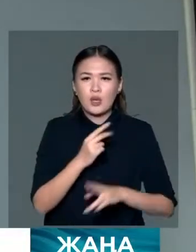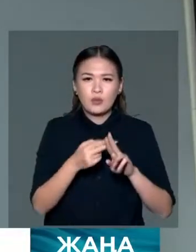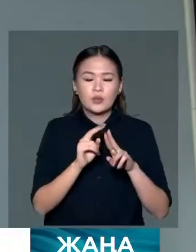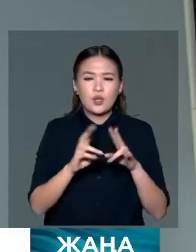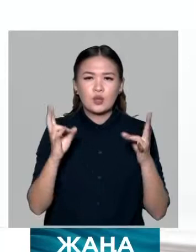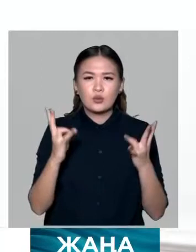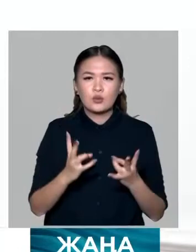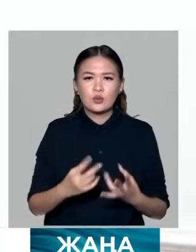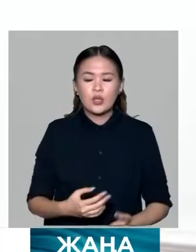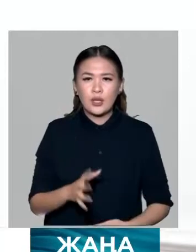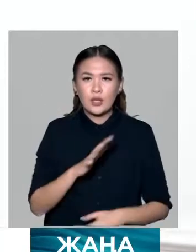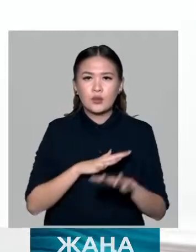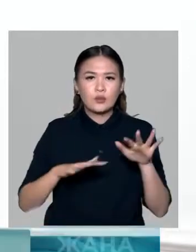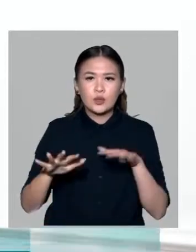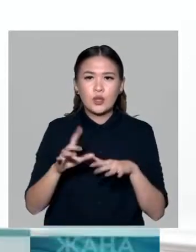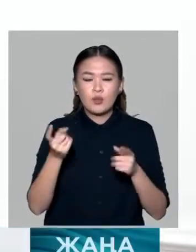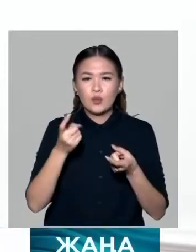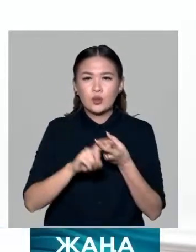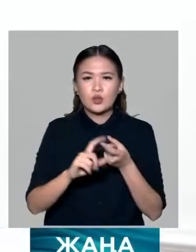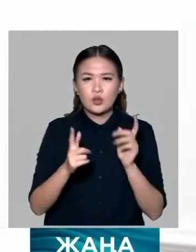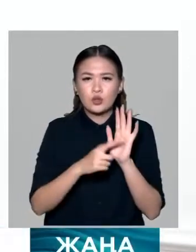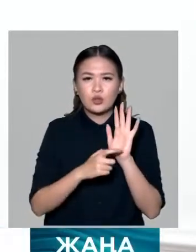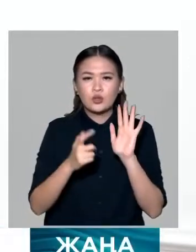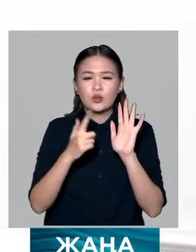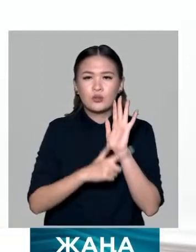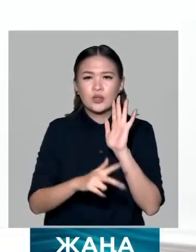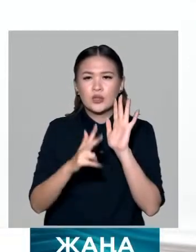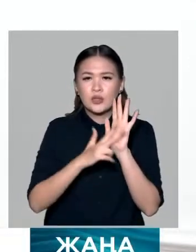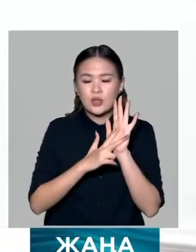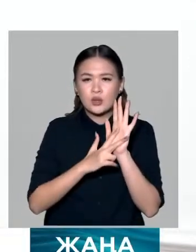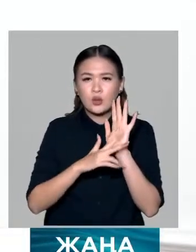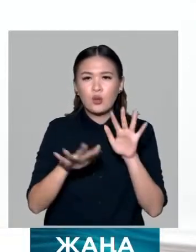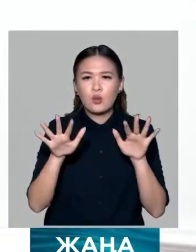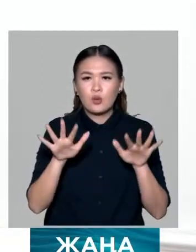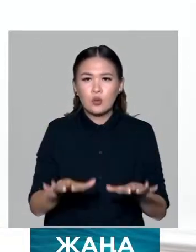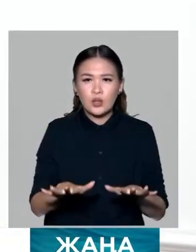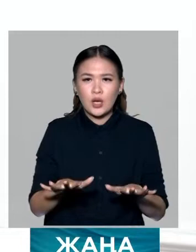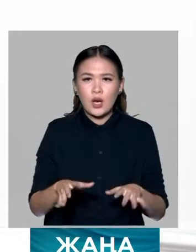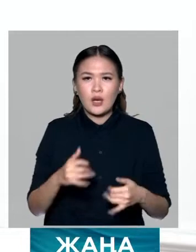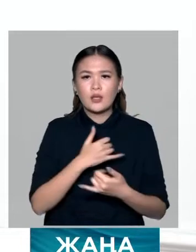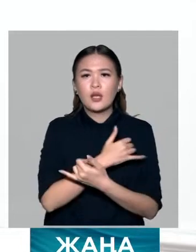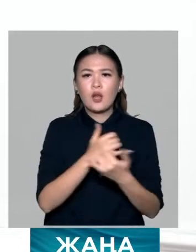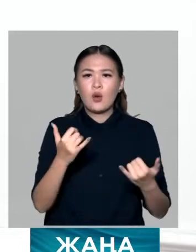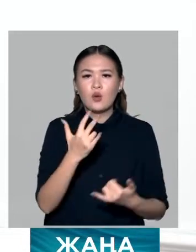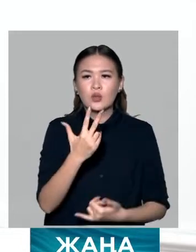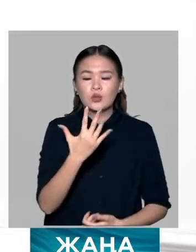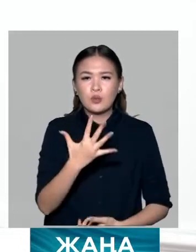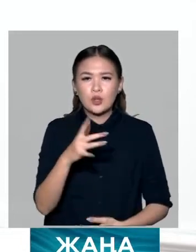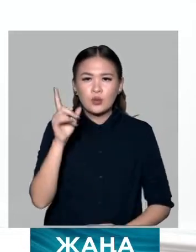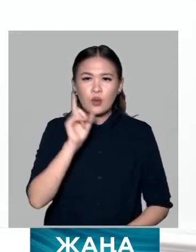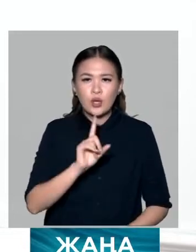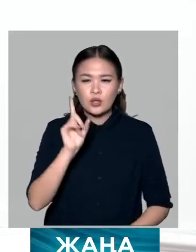мекемесі қажет. Еліміз бойынша 778 орынға арналған 35